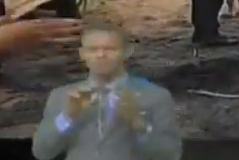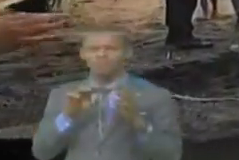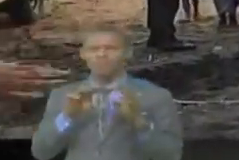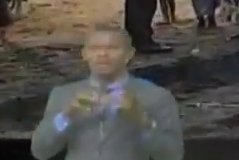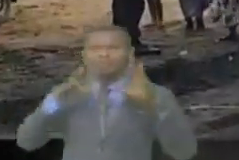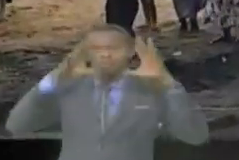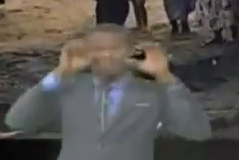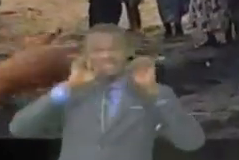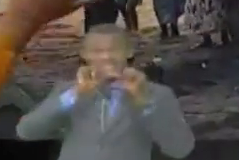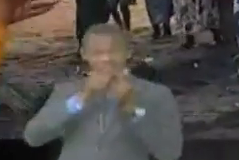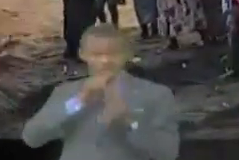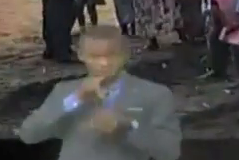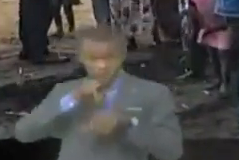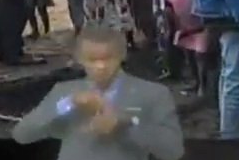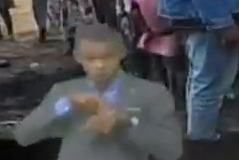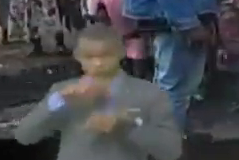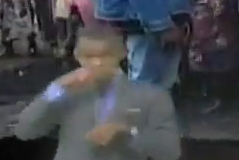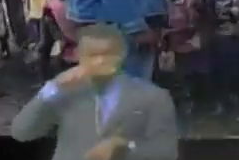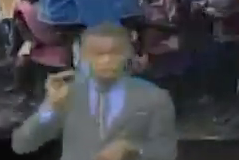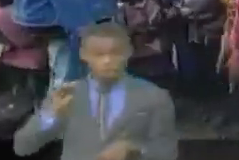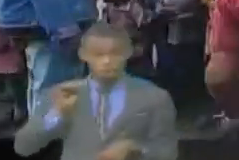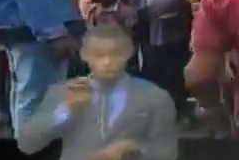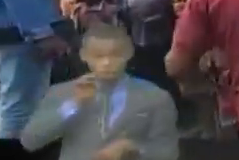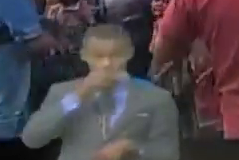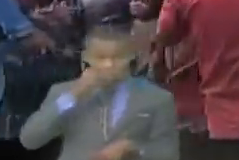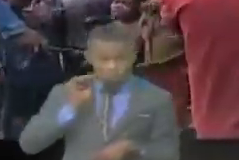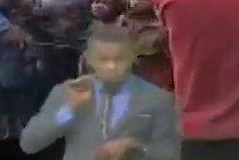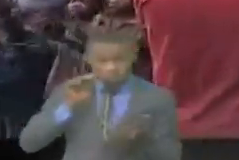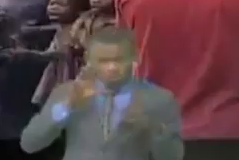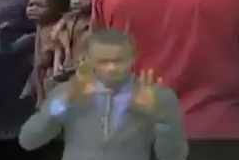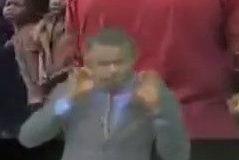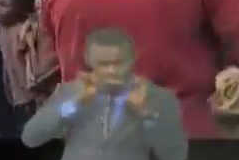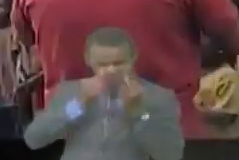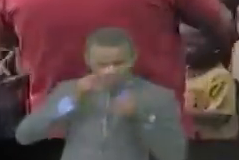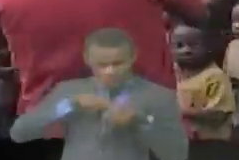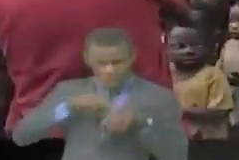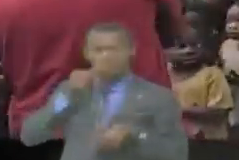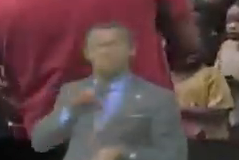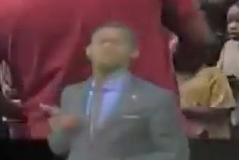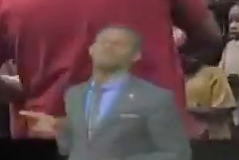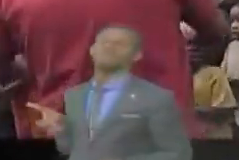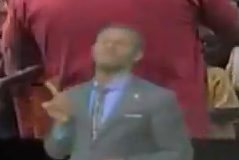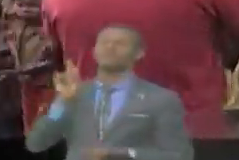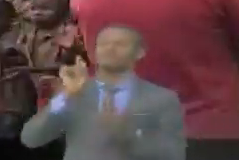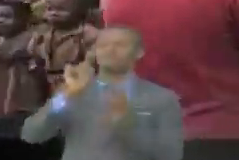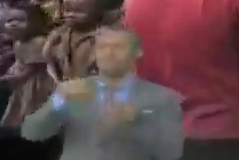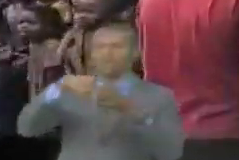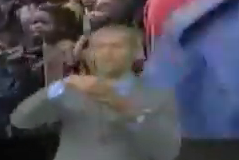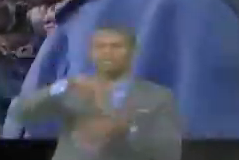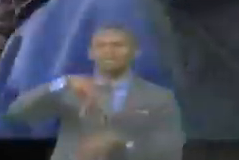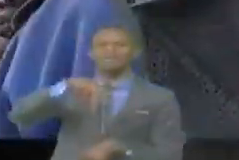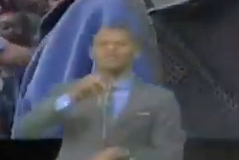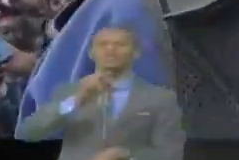terrains. Dans tous les villages où elle est passée, un accueil chaleureux lui a été réservé.